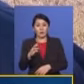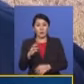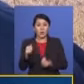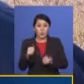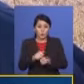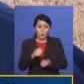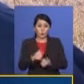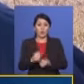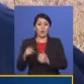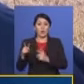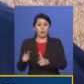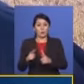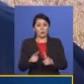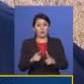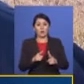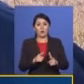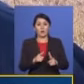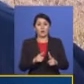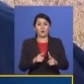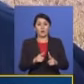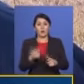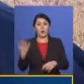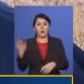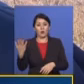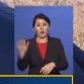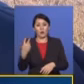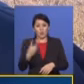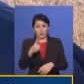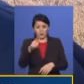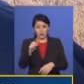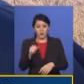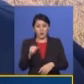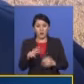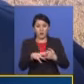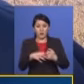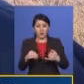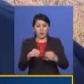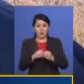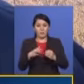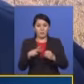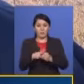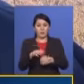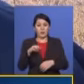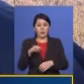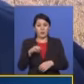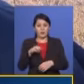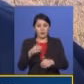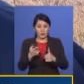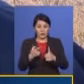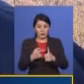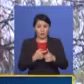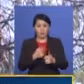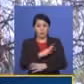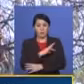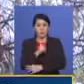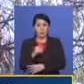кептіріп, дайындау арқылы өткен аптада және 2 гектар жерге 15-тен аса ағаштардың түрлерін